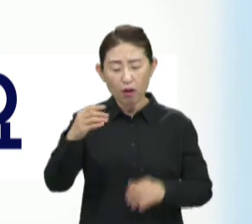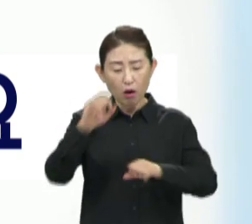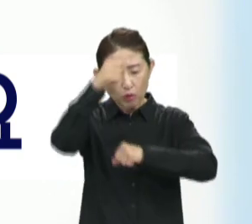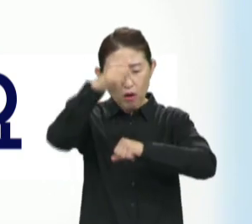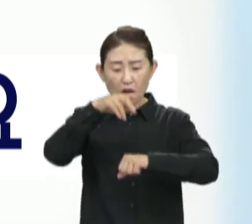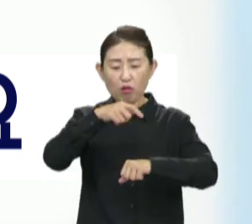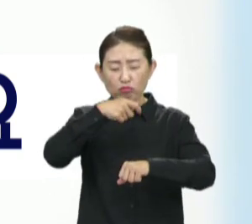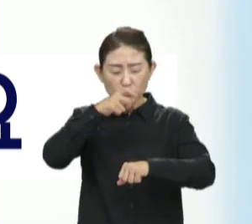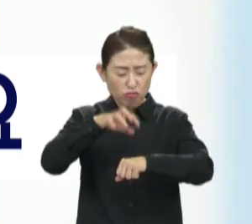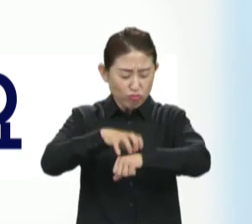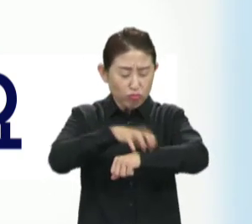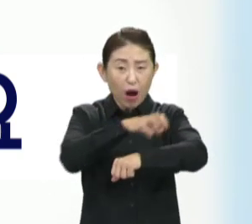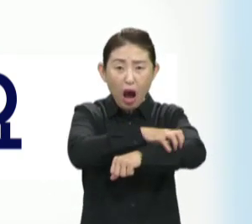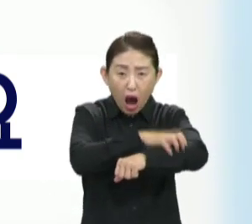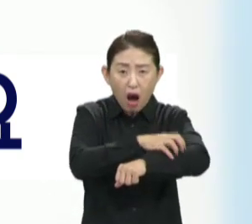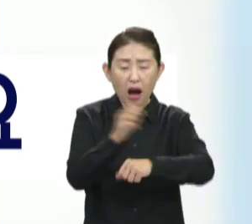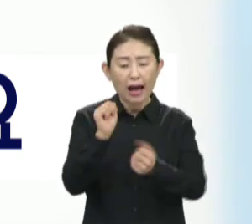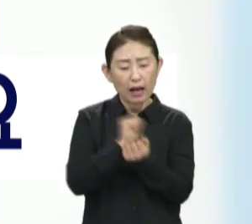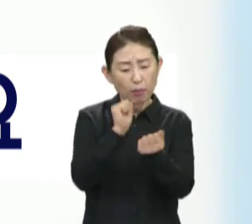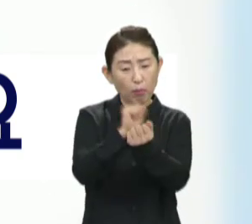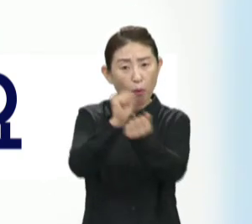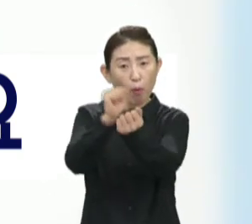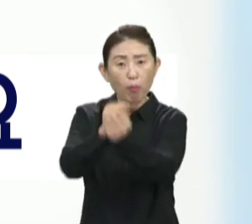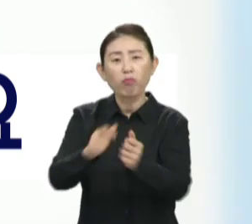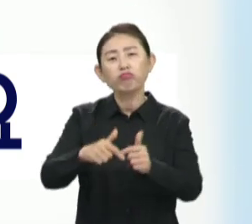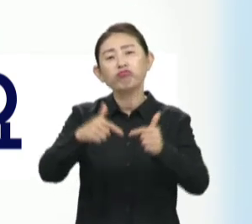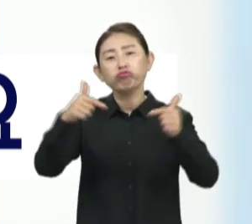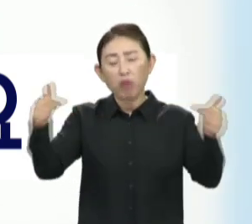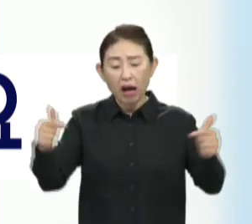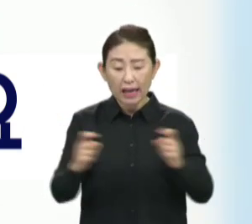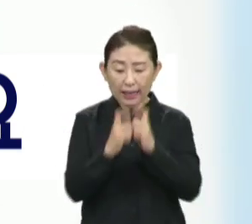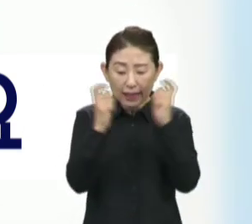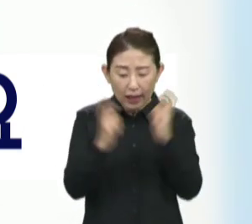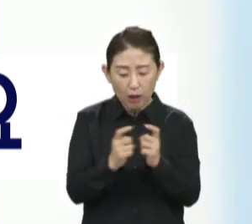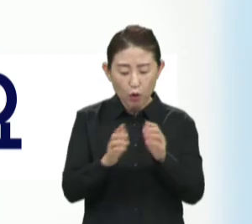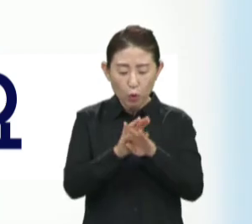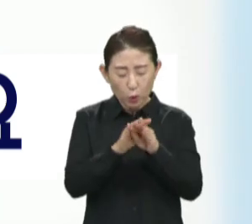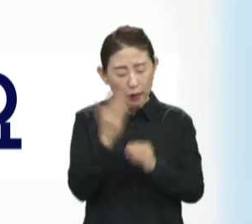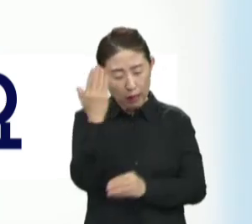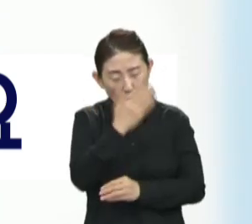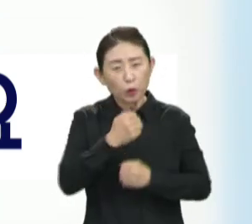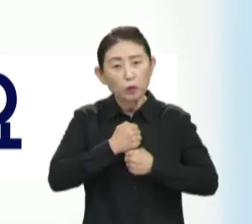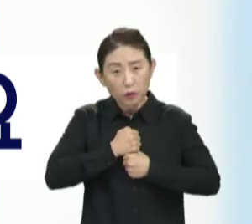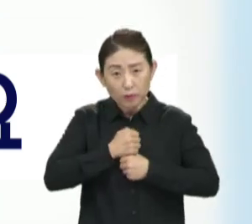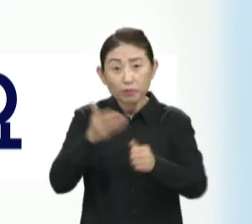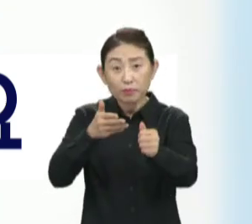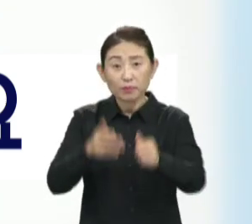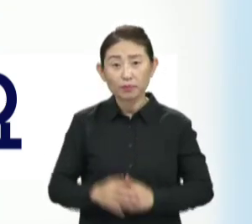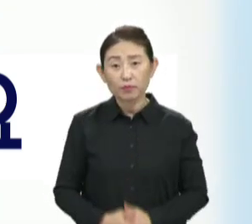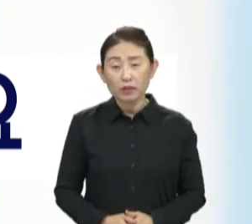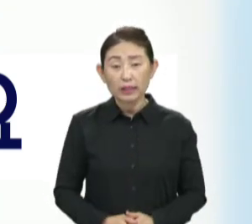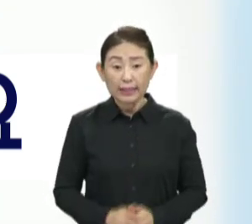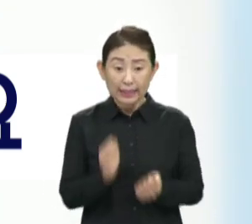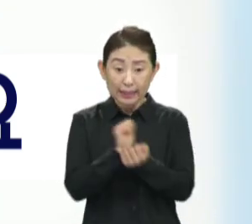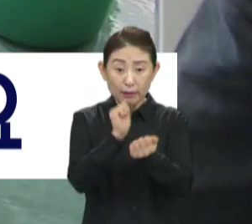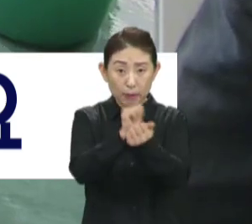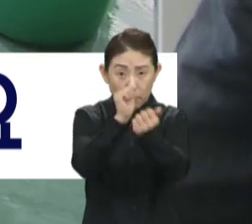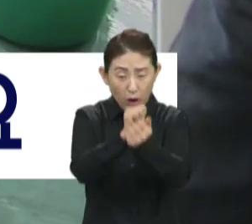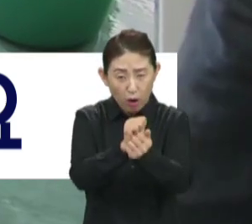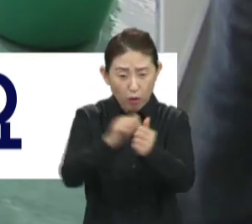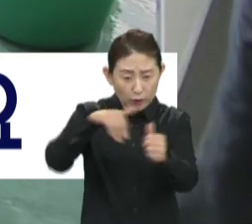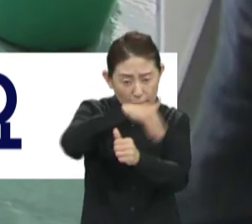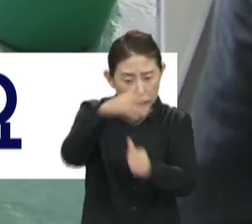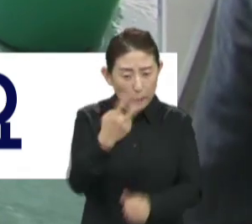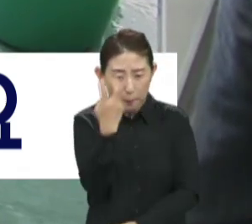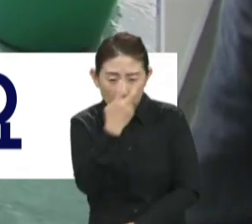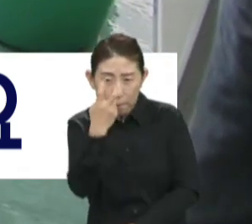감염병이 유행하고 있어 개인 방역수칙을 지키는 등 각별한 주의가 필요합니다. 대전시는 감염병 발생 상황